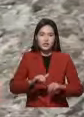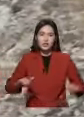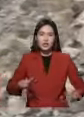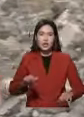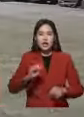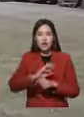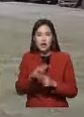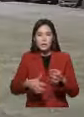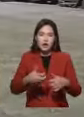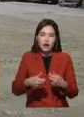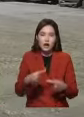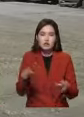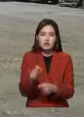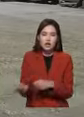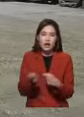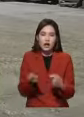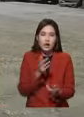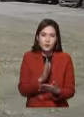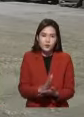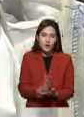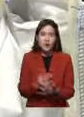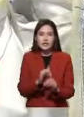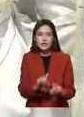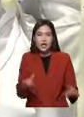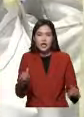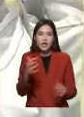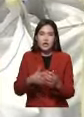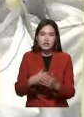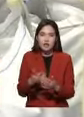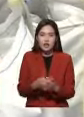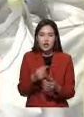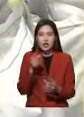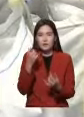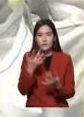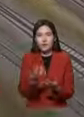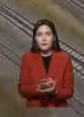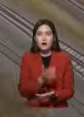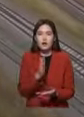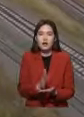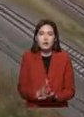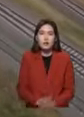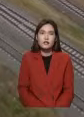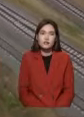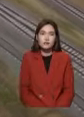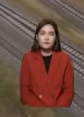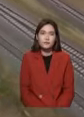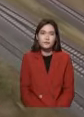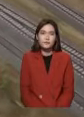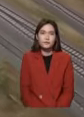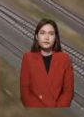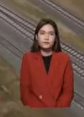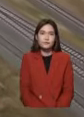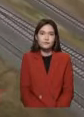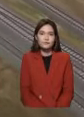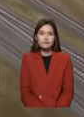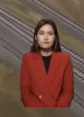шикізатты диірменге тасиды. Осы арқылы кен байытылып, өнім ретінде шығарылады. Өзгеріс қонар Арман Екіл Басана Таймс, Павлодар